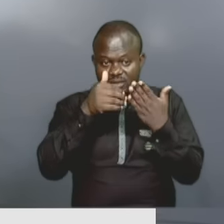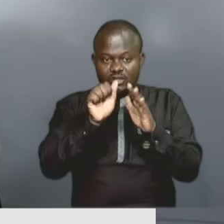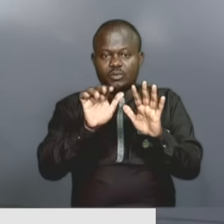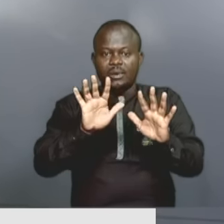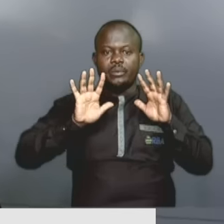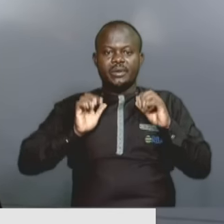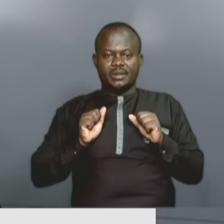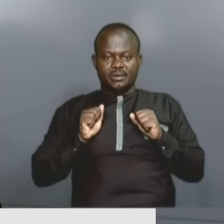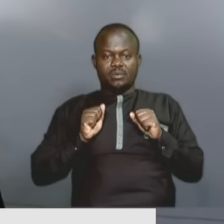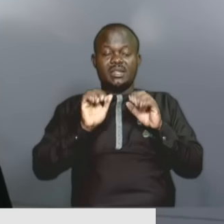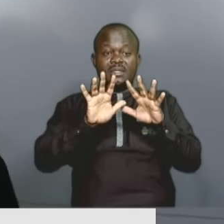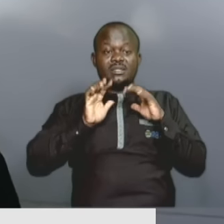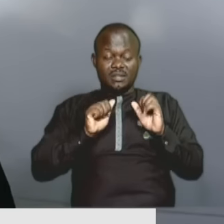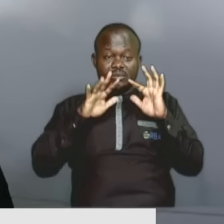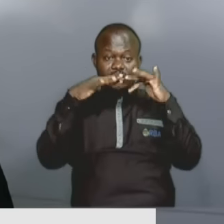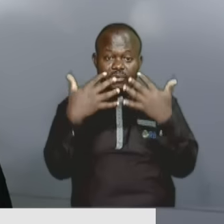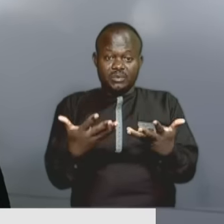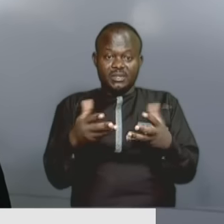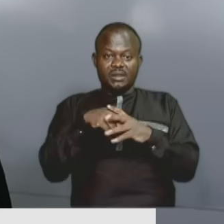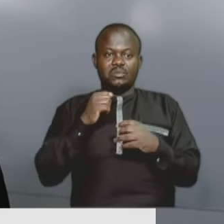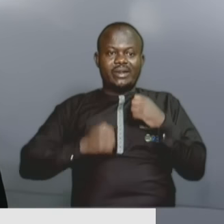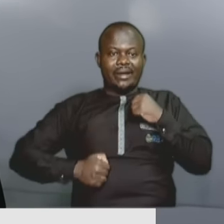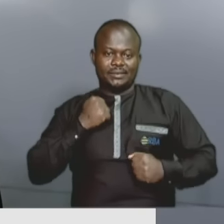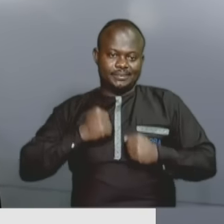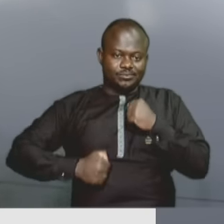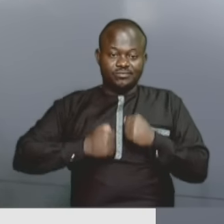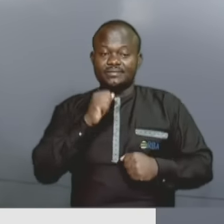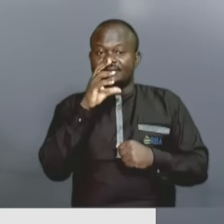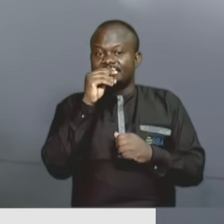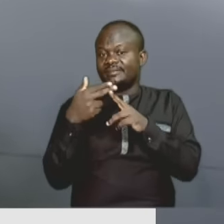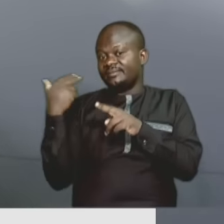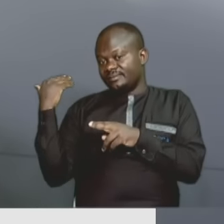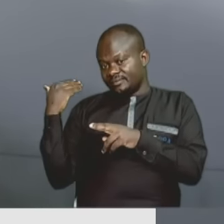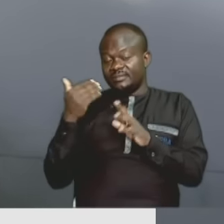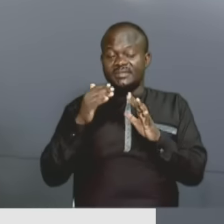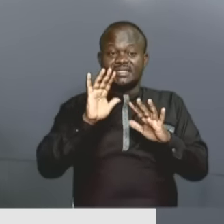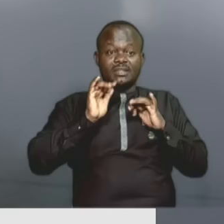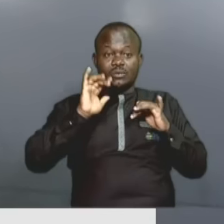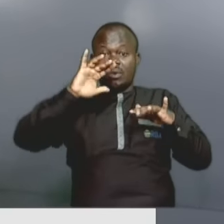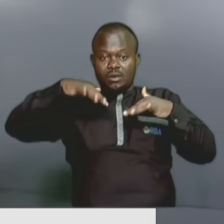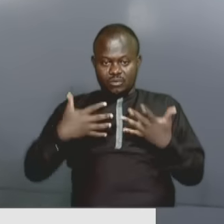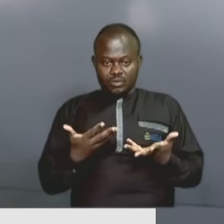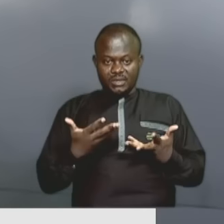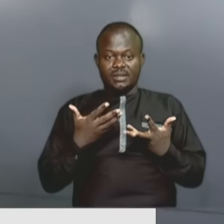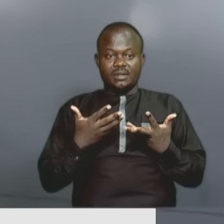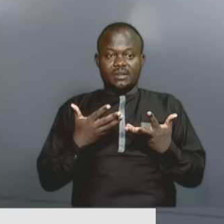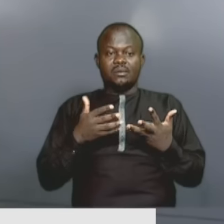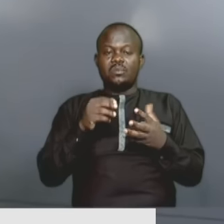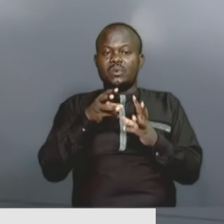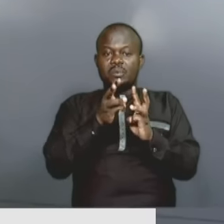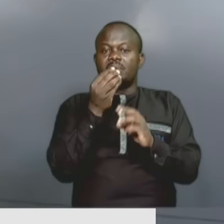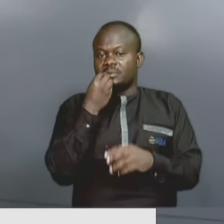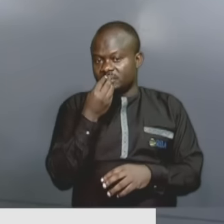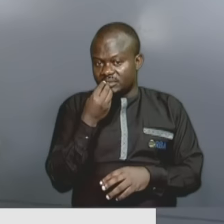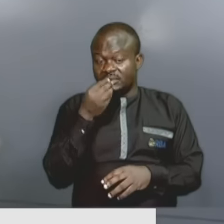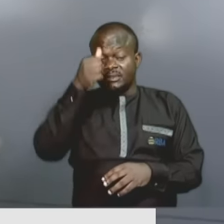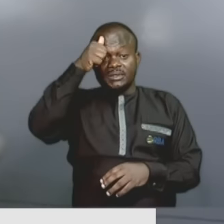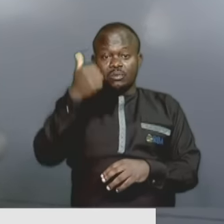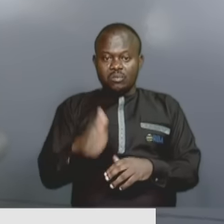kwirindwa. Zirindwa gute muri ya sport twavugaga mu kanya? Zirindwa gute muri ya myami ya mirire?